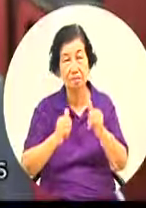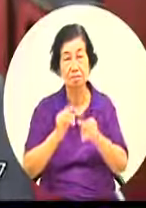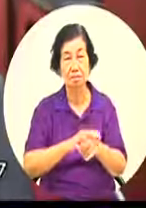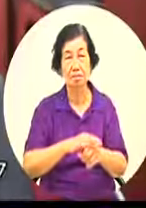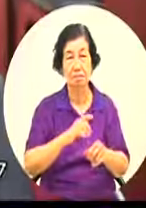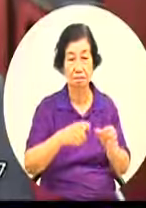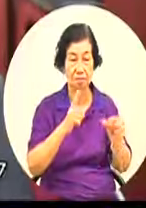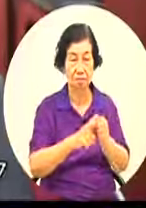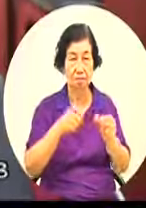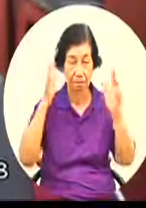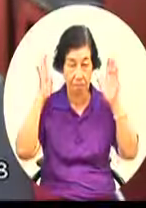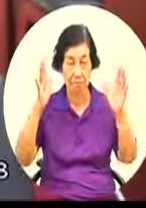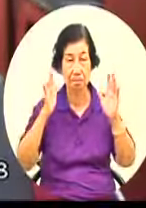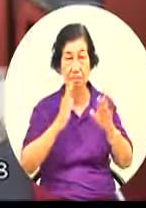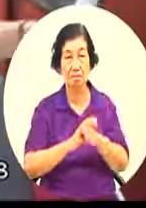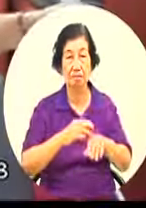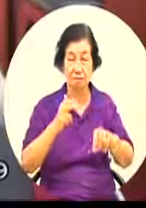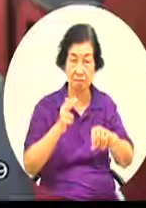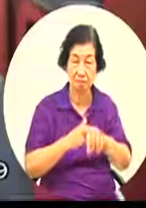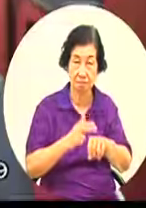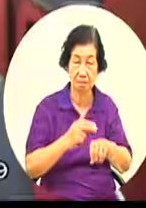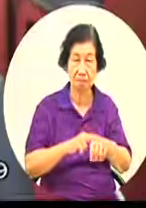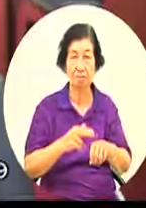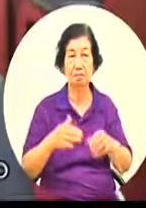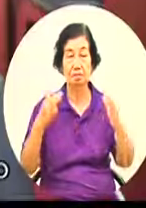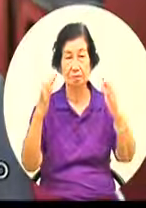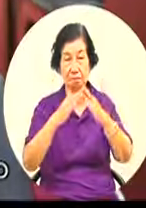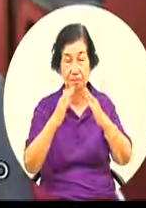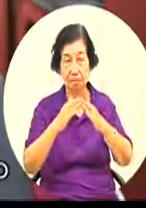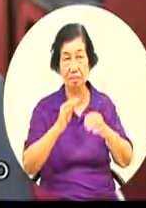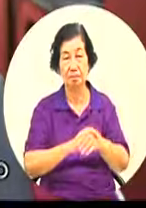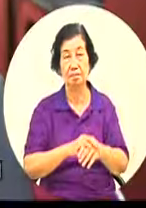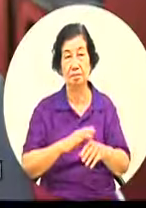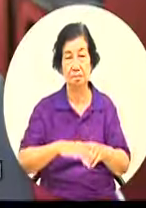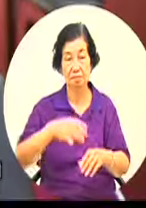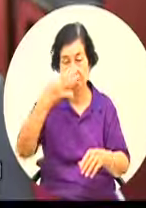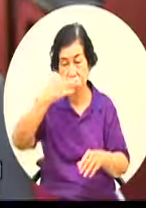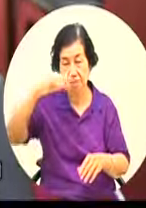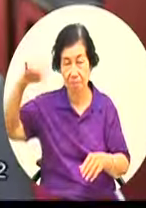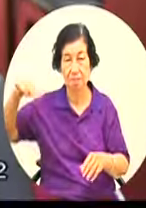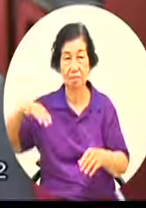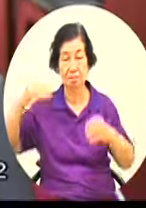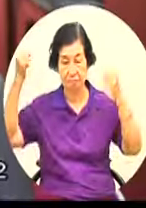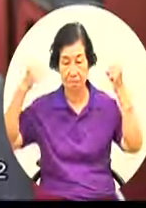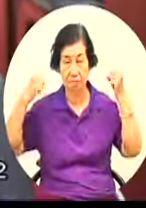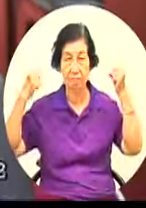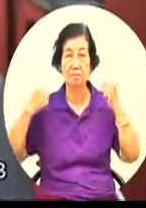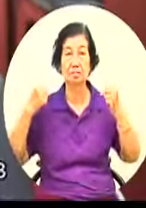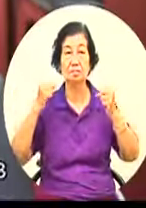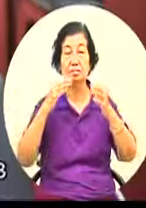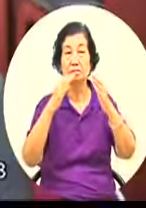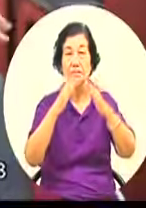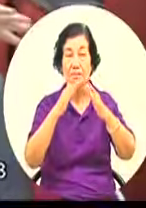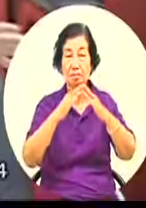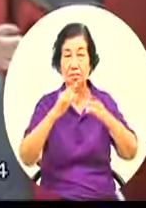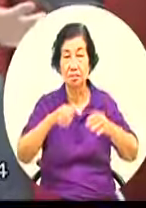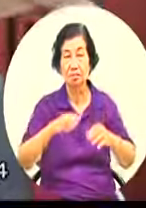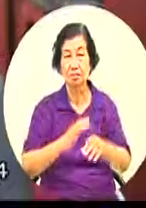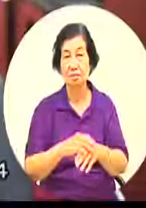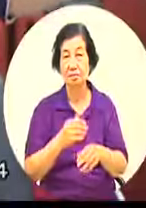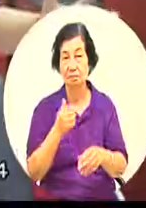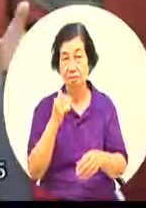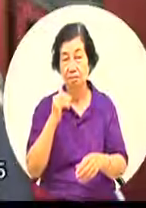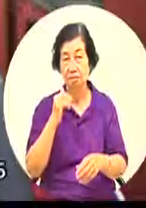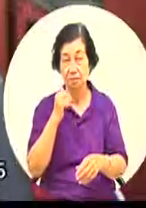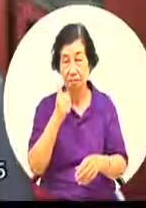训的功能而已。洪双这个体育场真正是袂歹，来甲阮看麦。啊，过来，你既然来要甲这个洪双